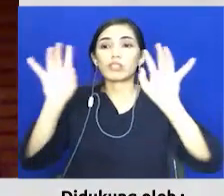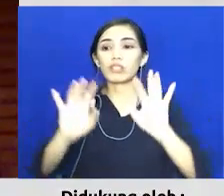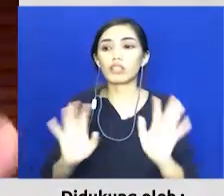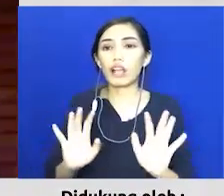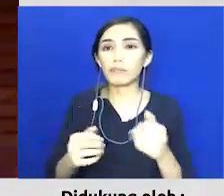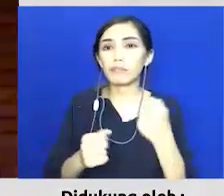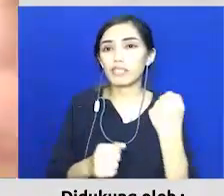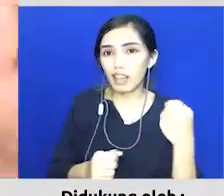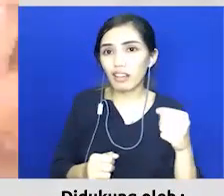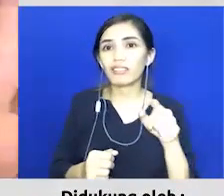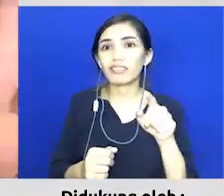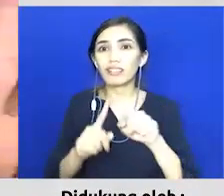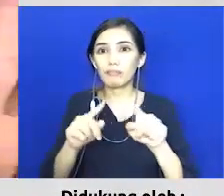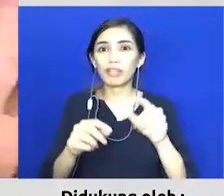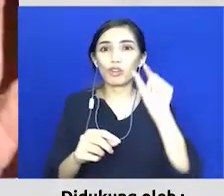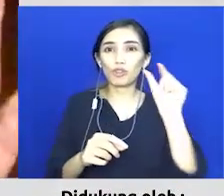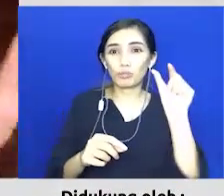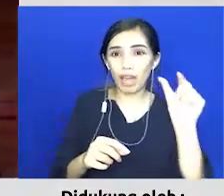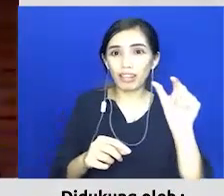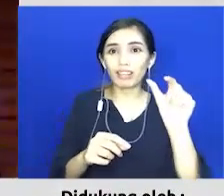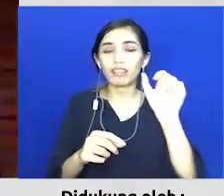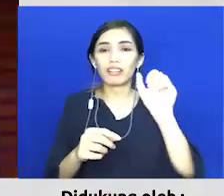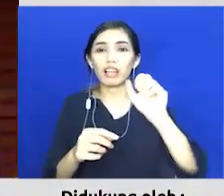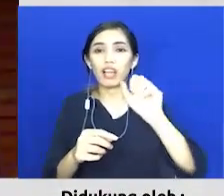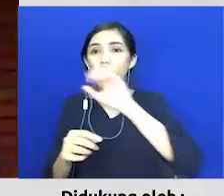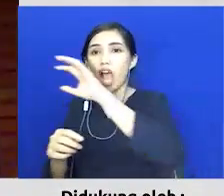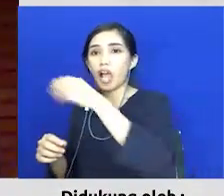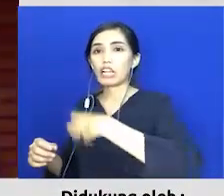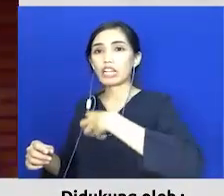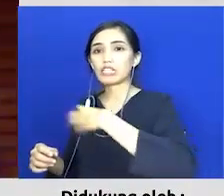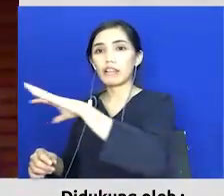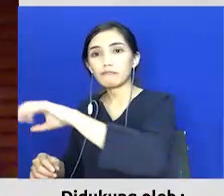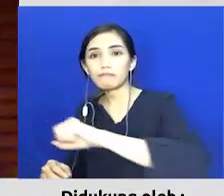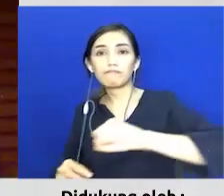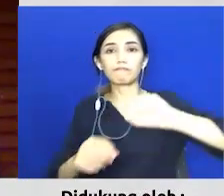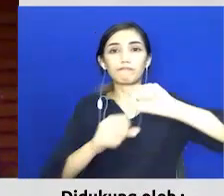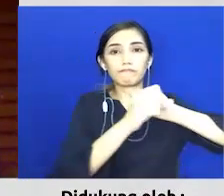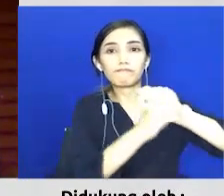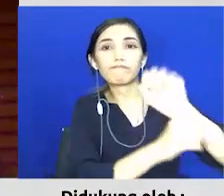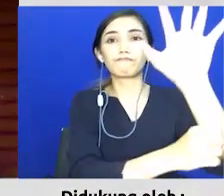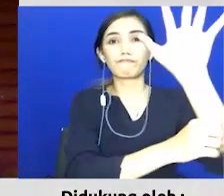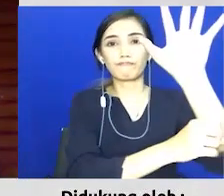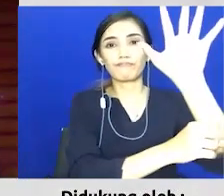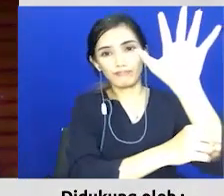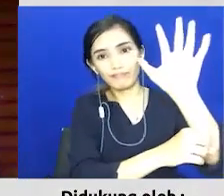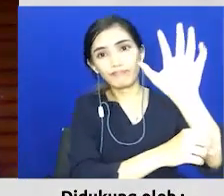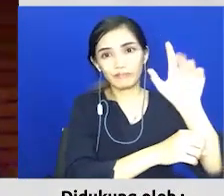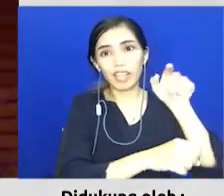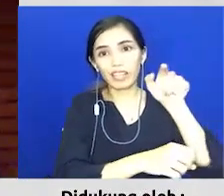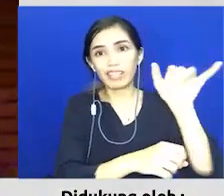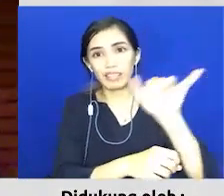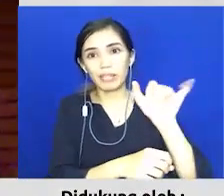Nih, lihat ya, ini loh kita punya masalah kayak begini gitu loh. Jadi aku rasa itu gitu. Aku rasa bisa kita